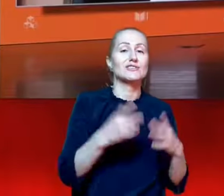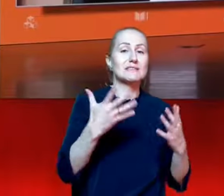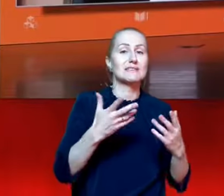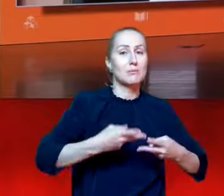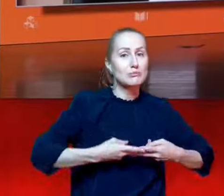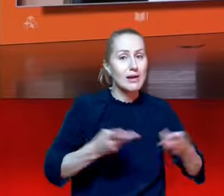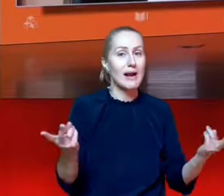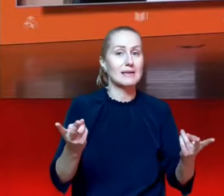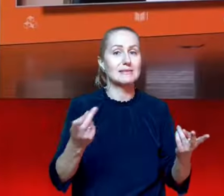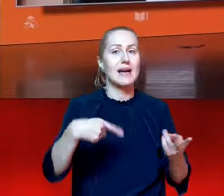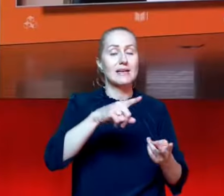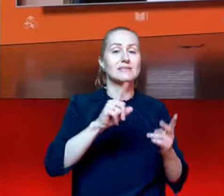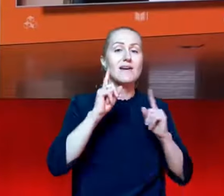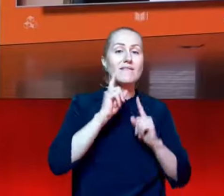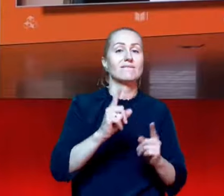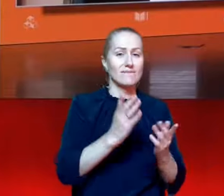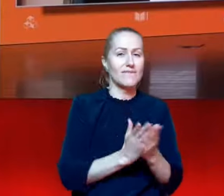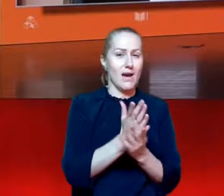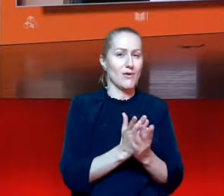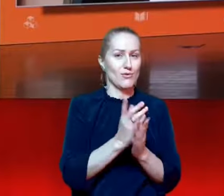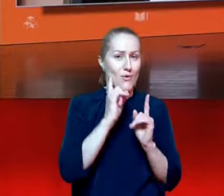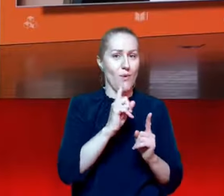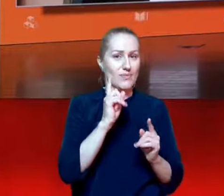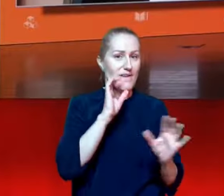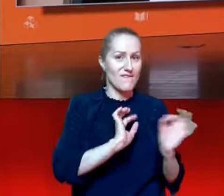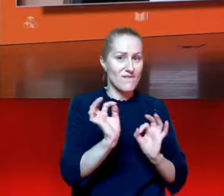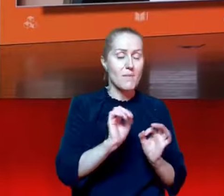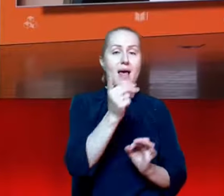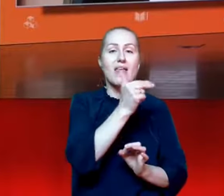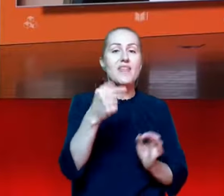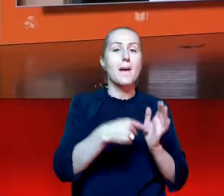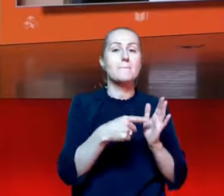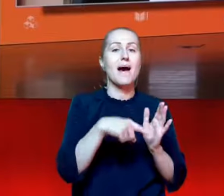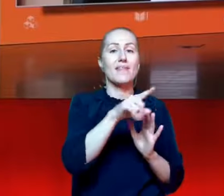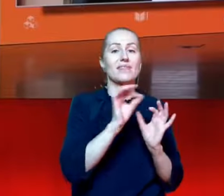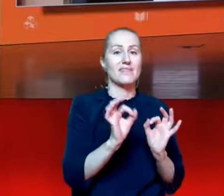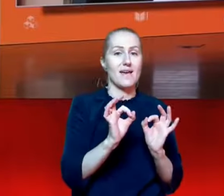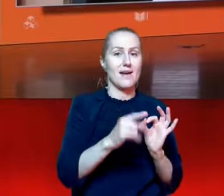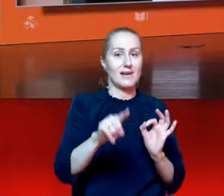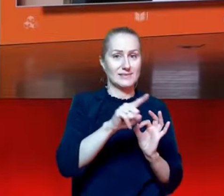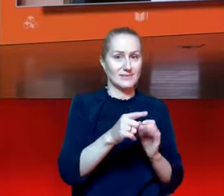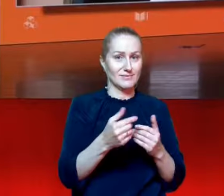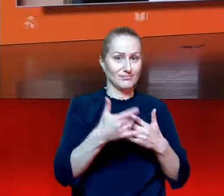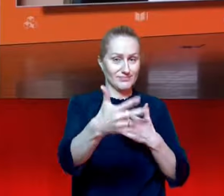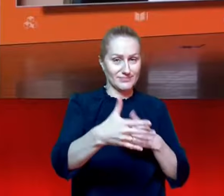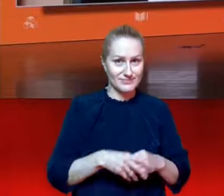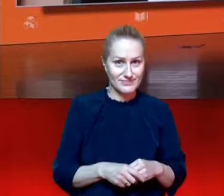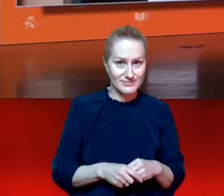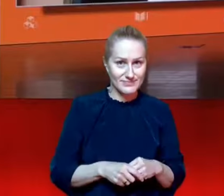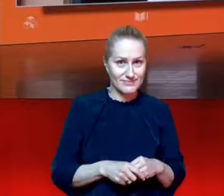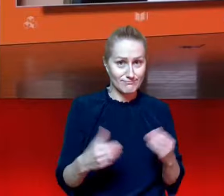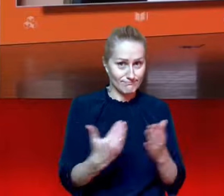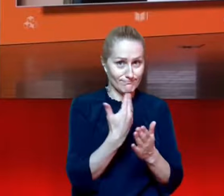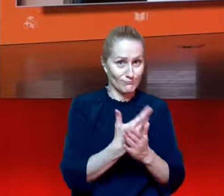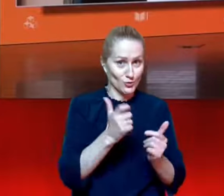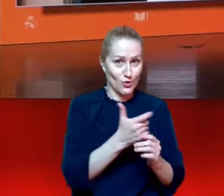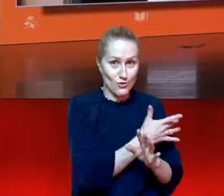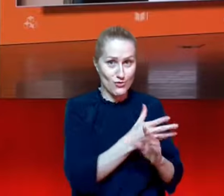bardzo wiarygodne informacje na temat bieżących trendów. I przede wszystkim będziemy odnosić się do